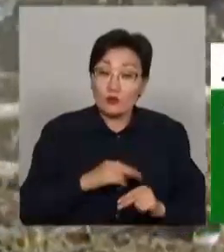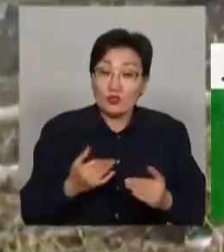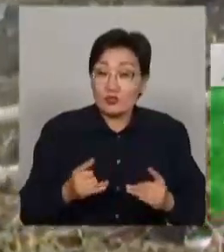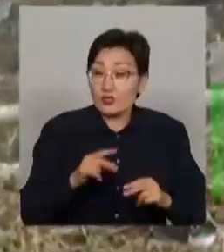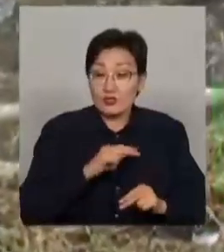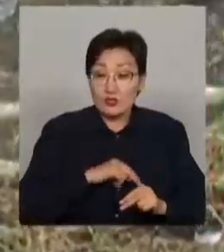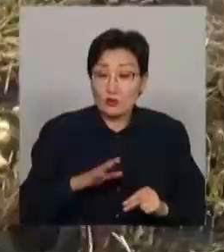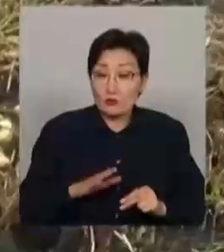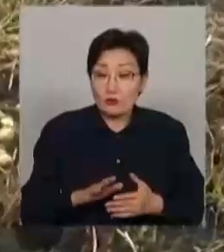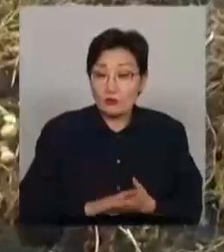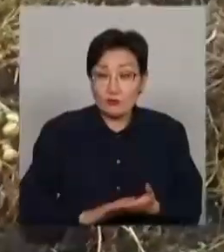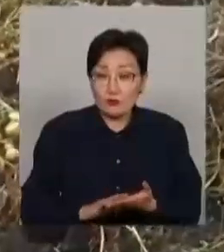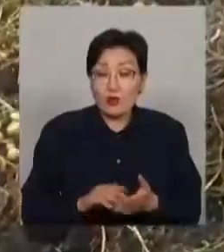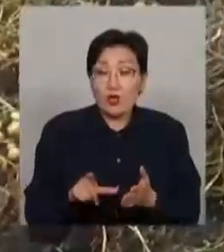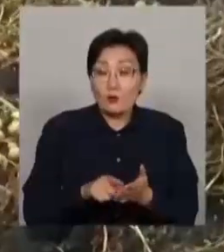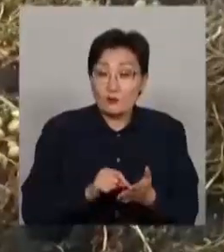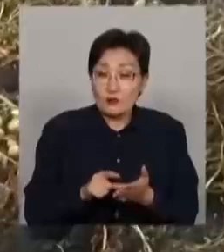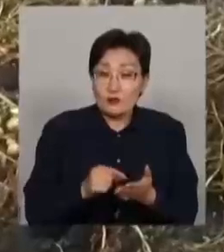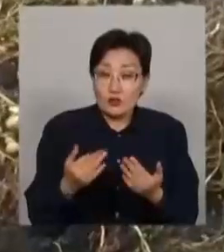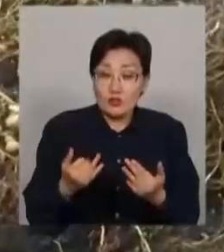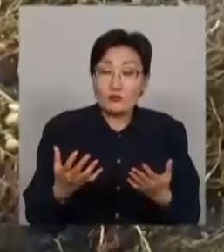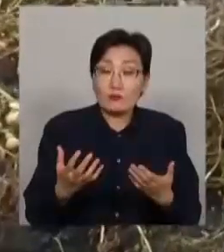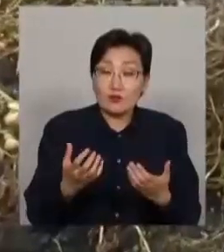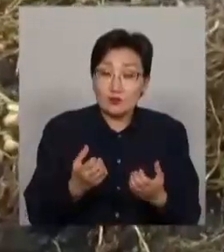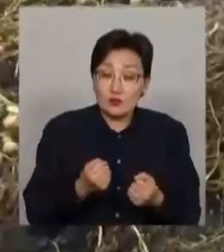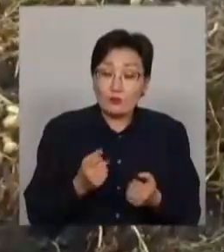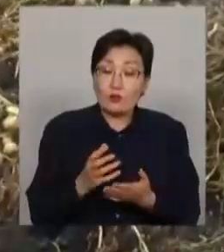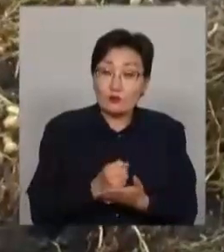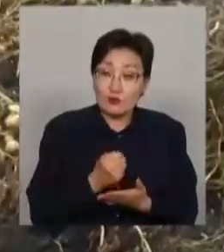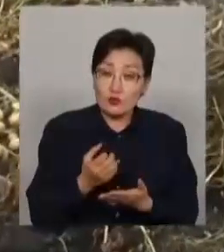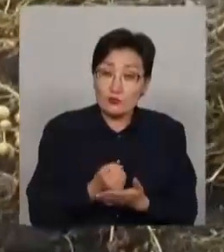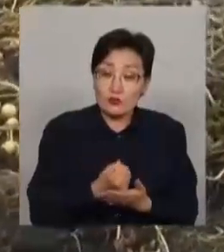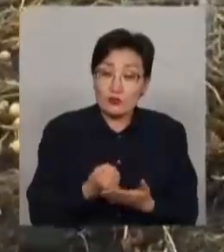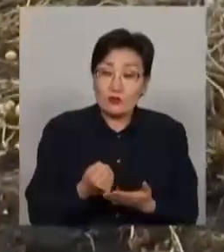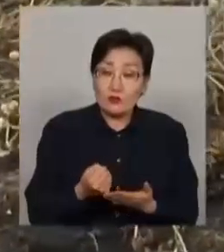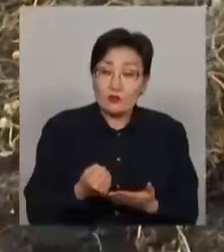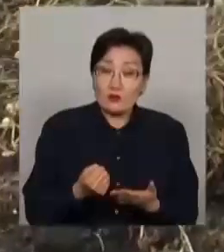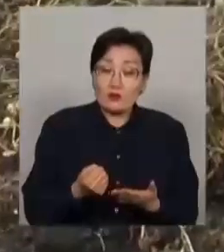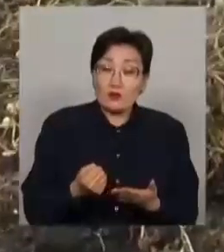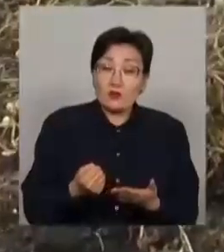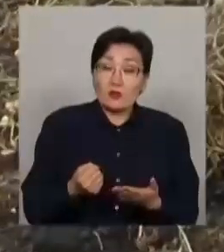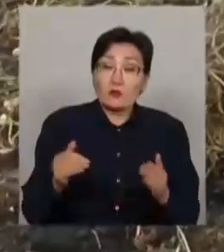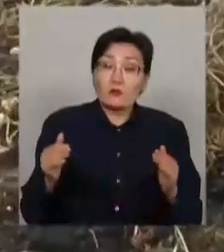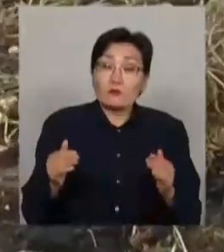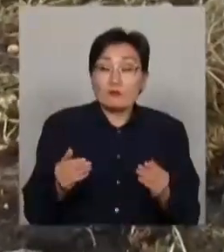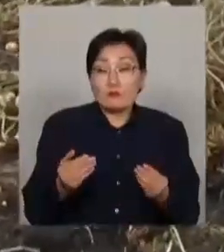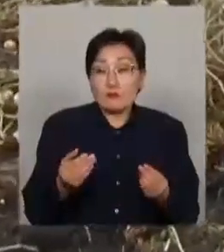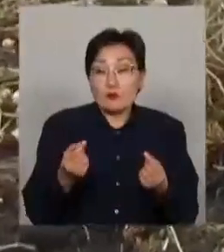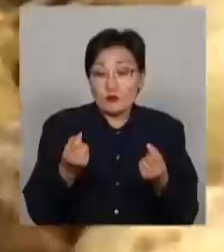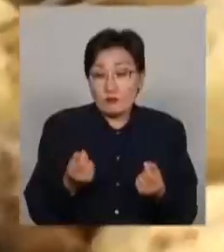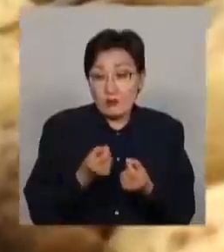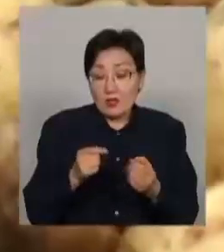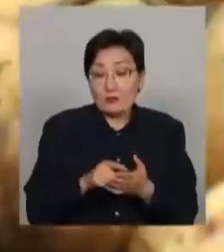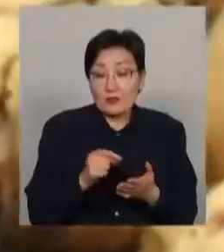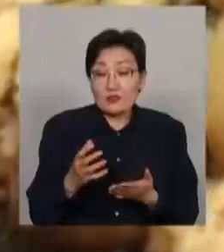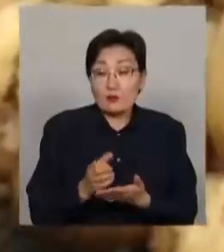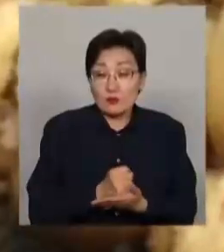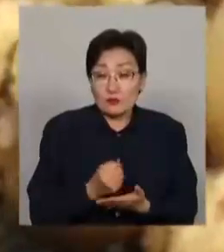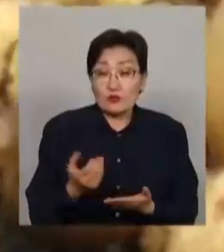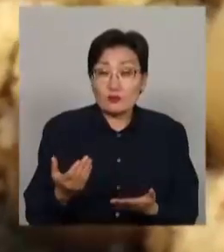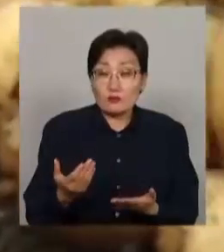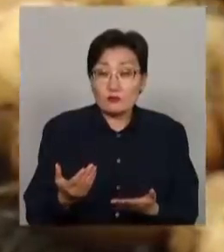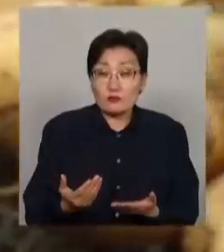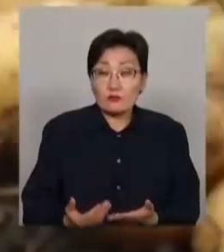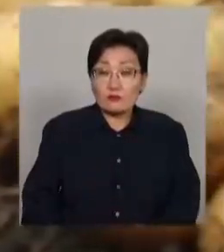не работа, ничего. Пенсию, сейчас мы пенсию заработали, какую-никакую, минималку получаем. И он получает минималку,